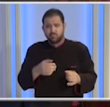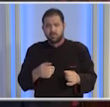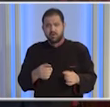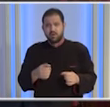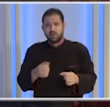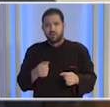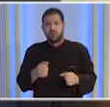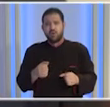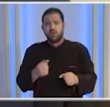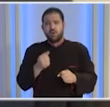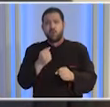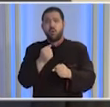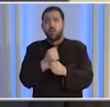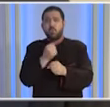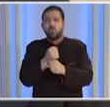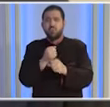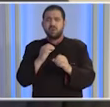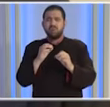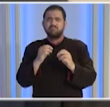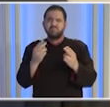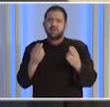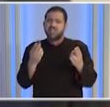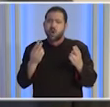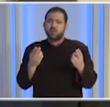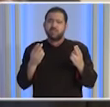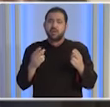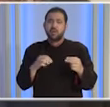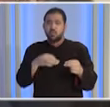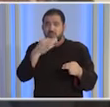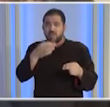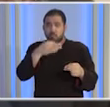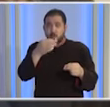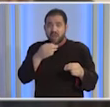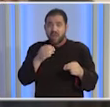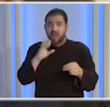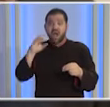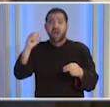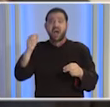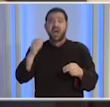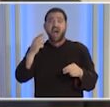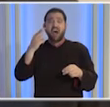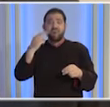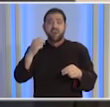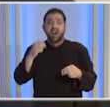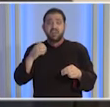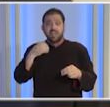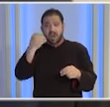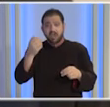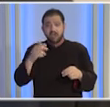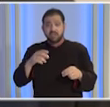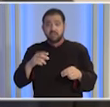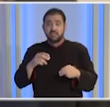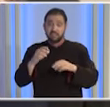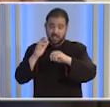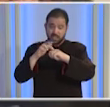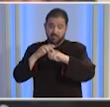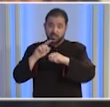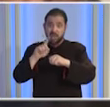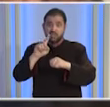știi? Așa. Nu. Și nu se pomenea ca fata la vremea căsătoriei să nu fie fecioară.